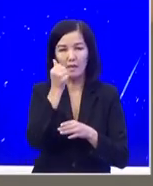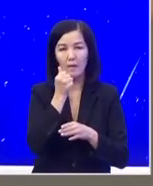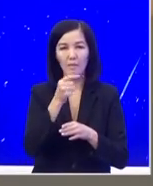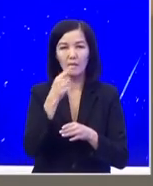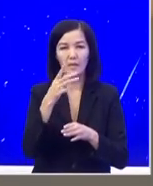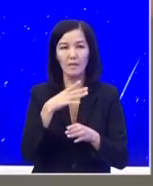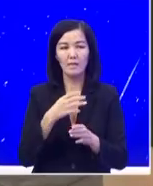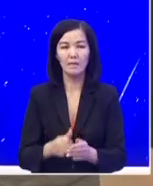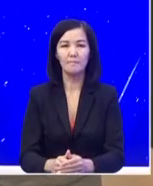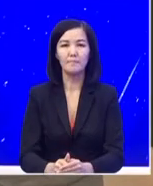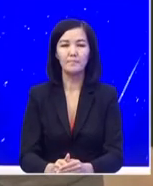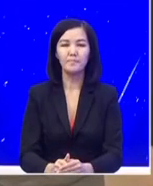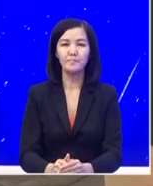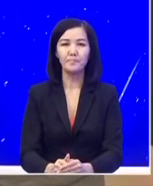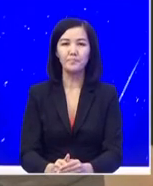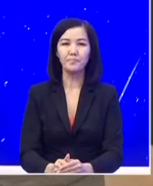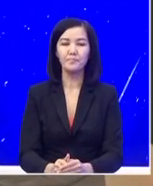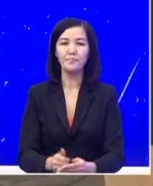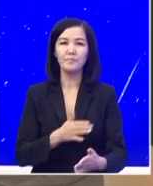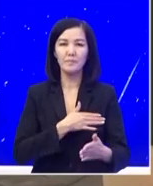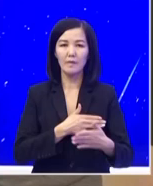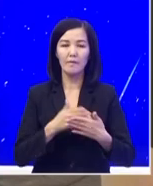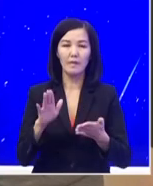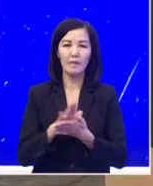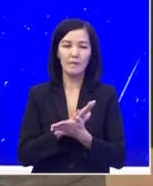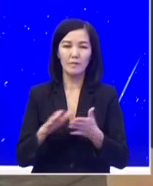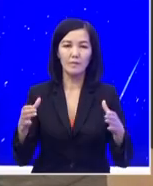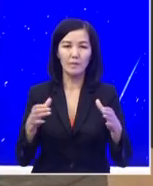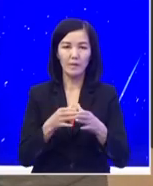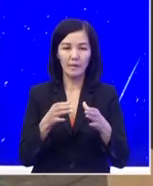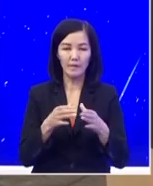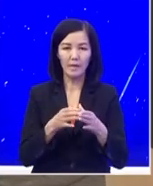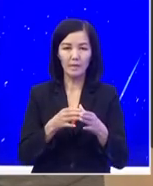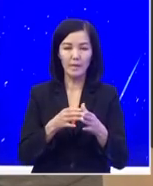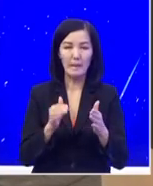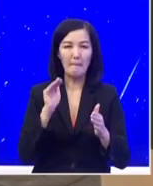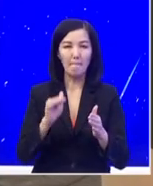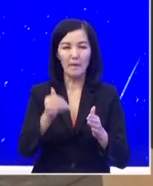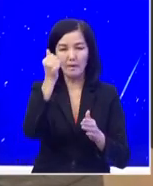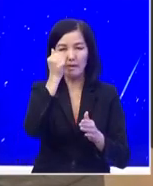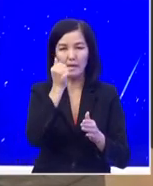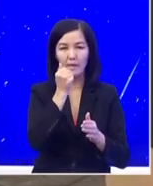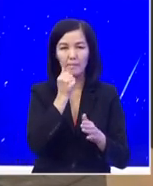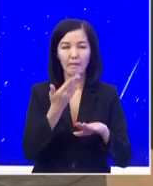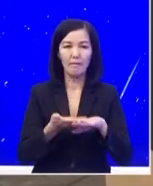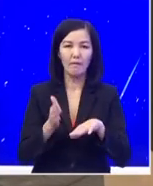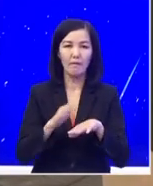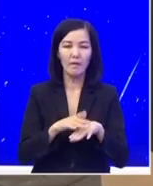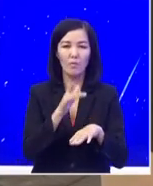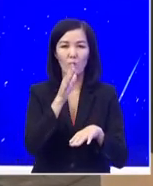білдірді. Волонтерские движенияларға мың алғыс білдіреміз. Қиын кезде